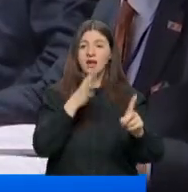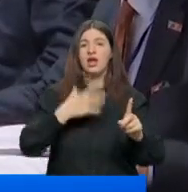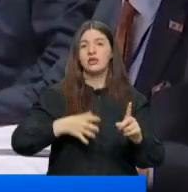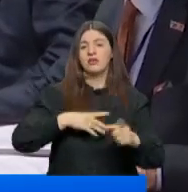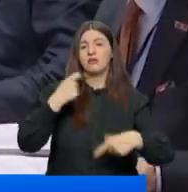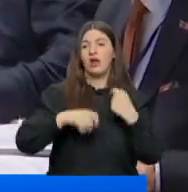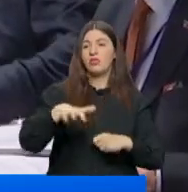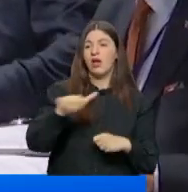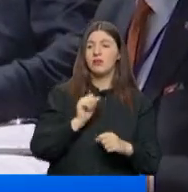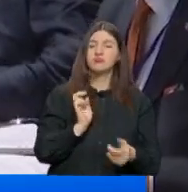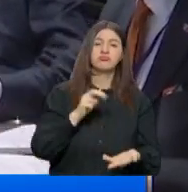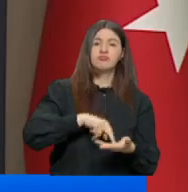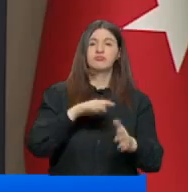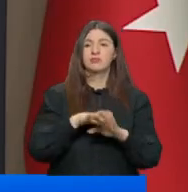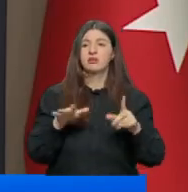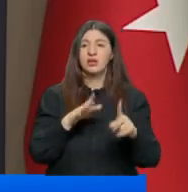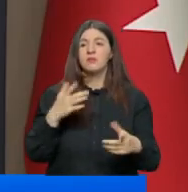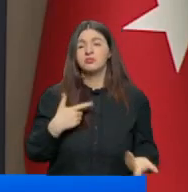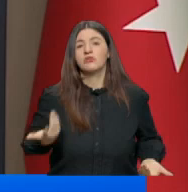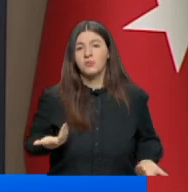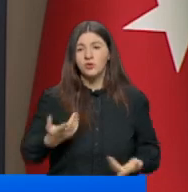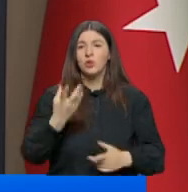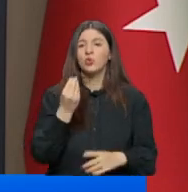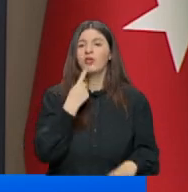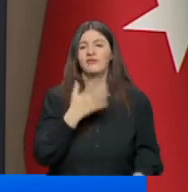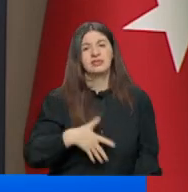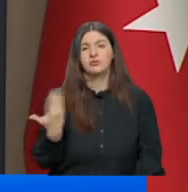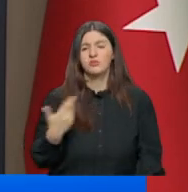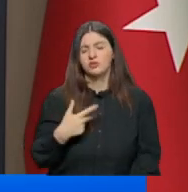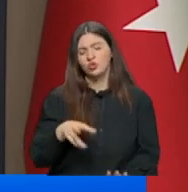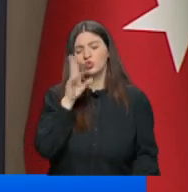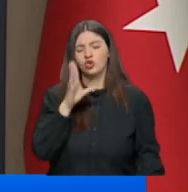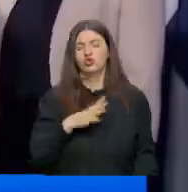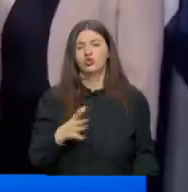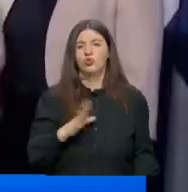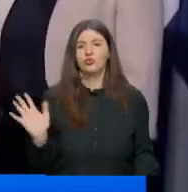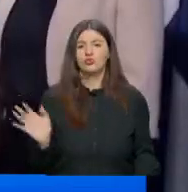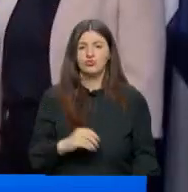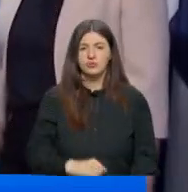istediği garantileri alarak kalktı masadan. Biz tabii kuru laf istemiyoruz. Biz netice istiyoruz.